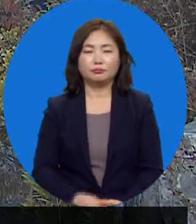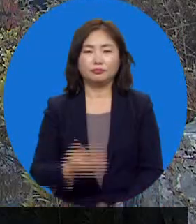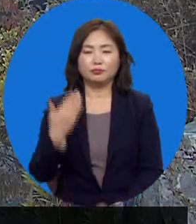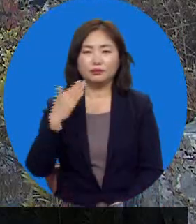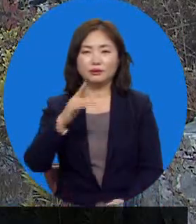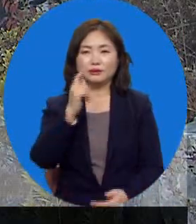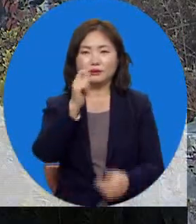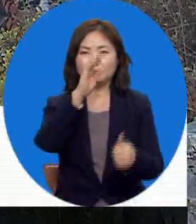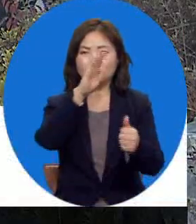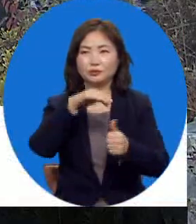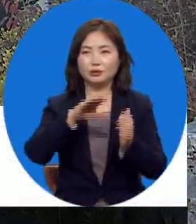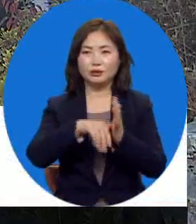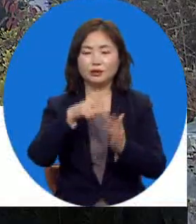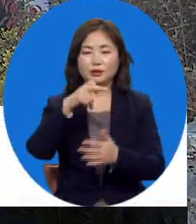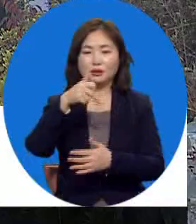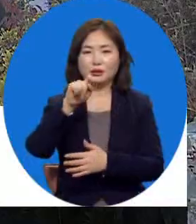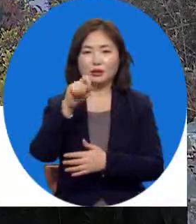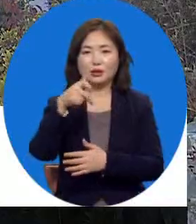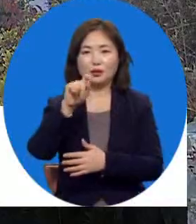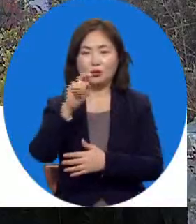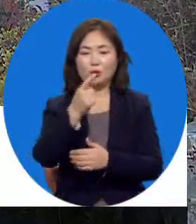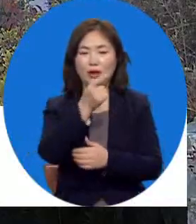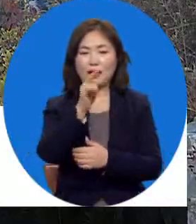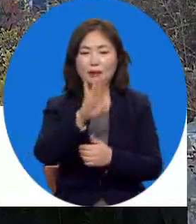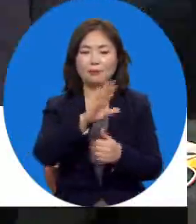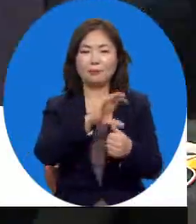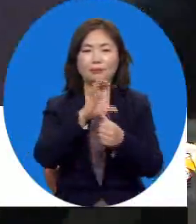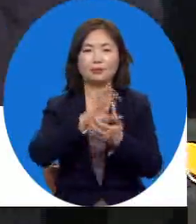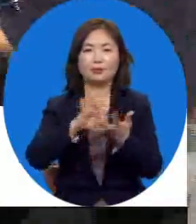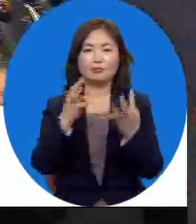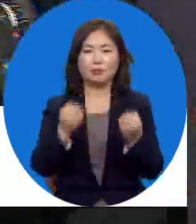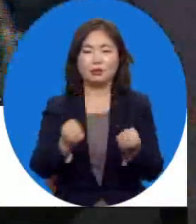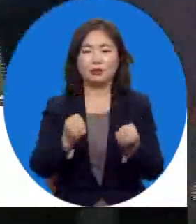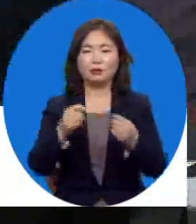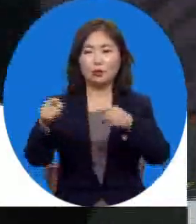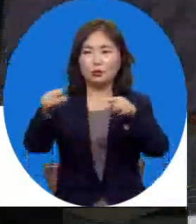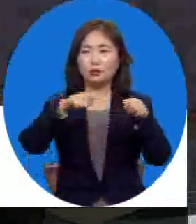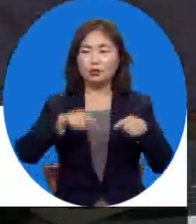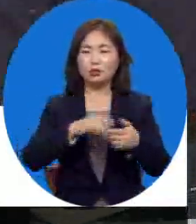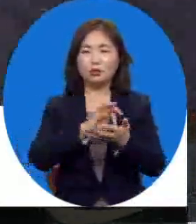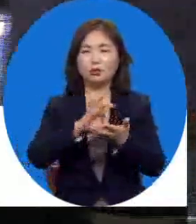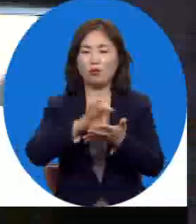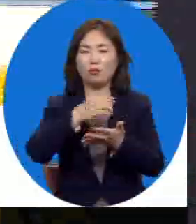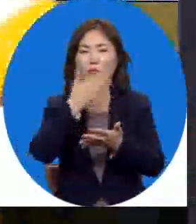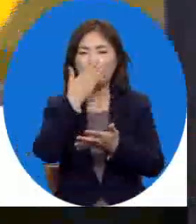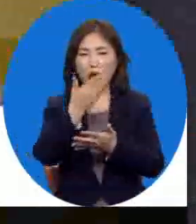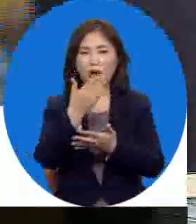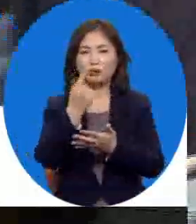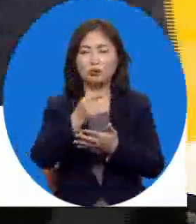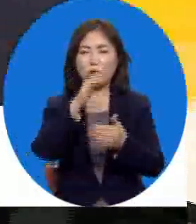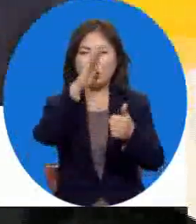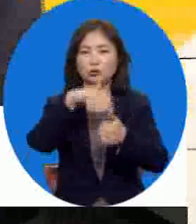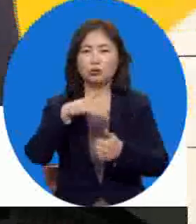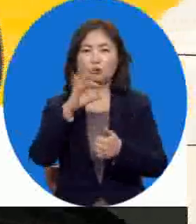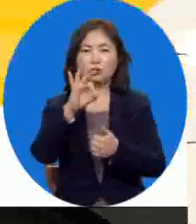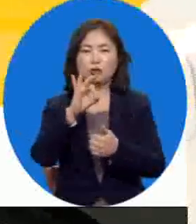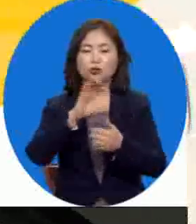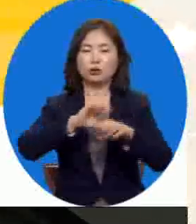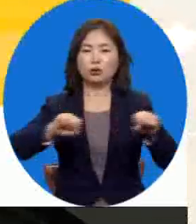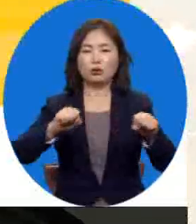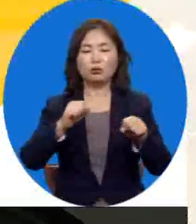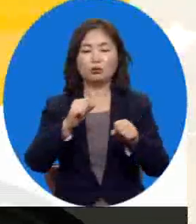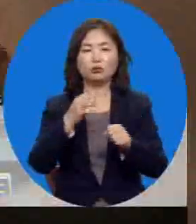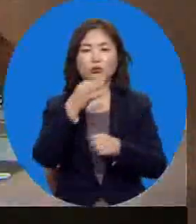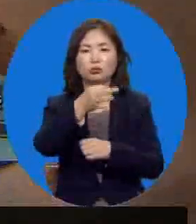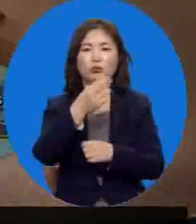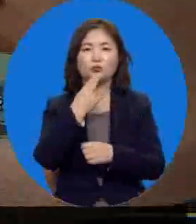요즘 택시를 부를 때 카카오택시 앱을 많이 이용합니다. 전국적으로 이용이 가능한 데다 호출 비용이 따로 들지